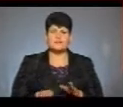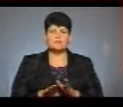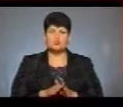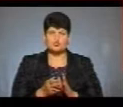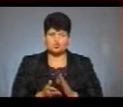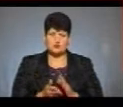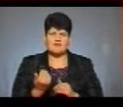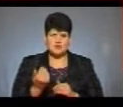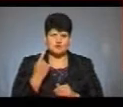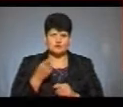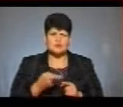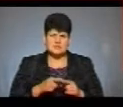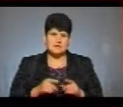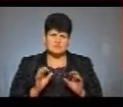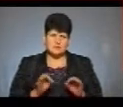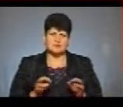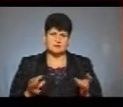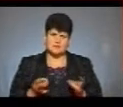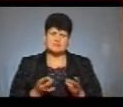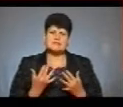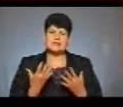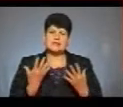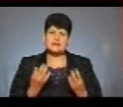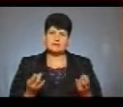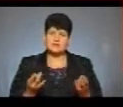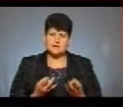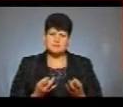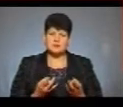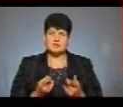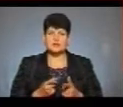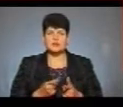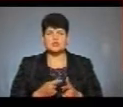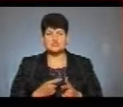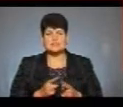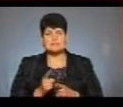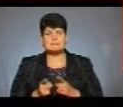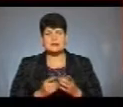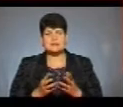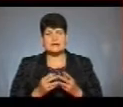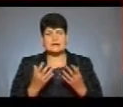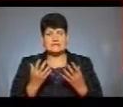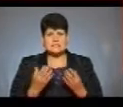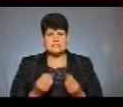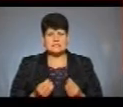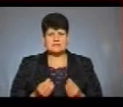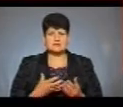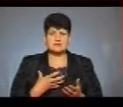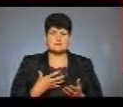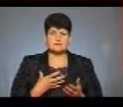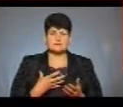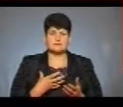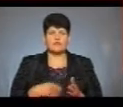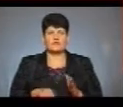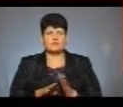думку, чи це справді потрібно, на скільки днів, і чи тоді зміниться кількість днів допустимої відпустки за свій рахунок? Чи